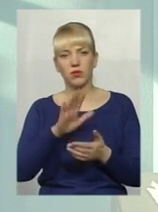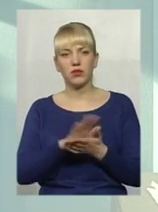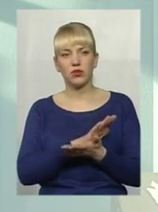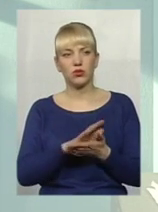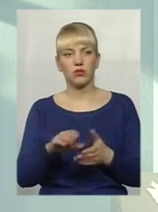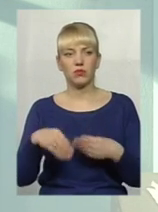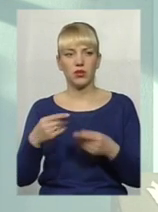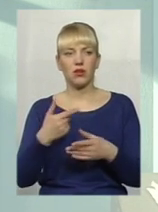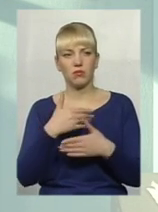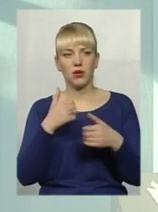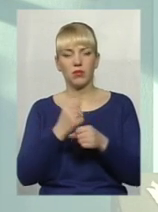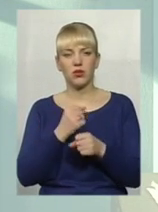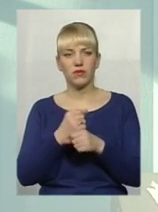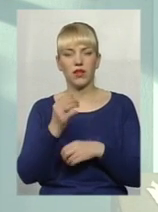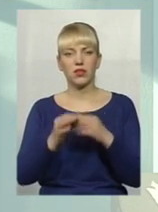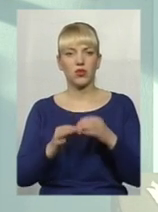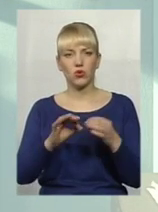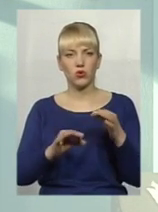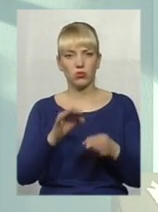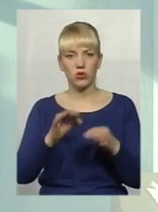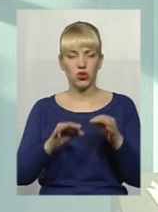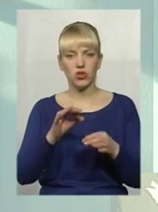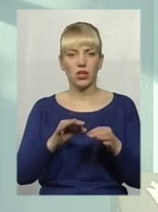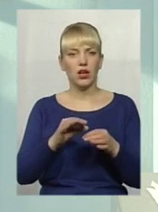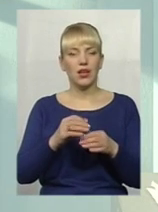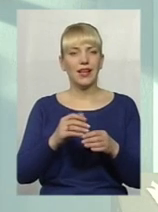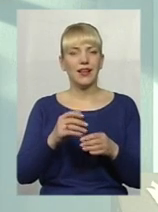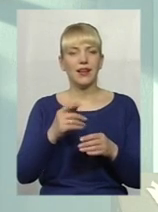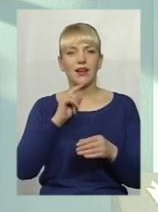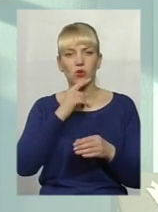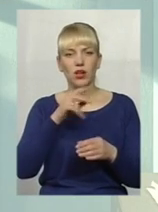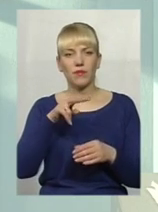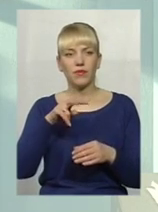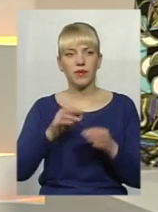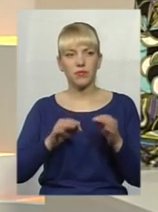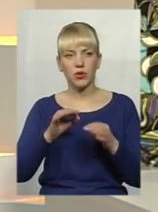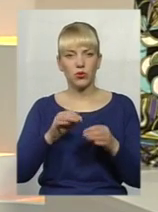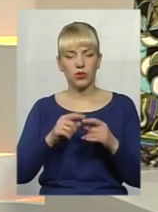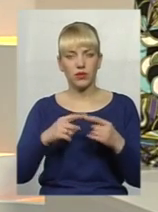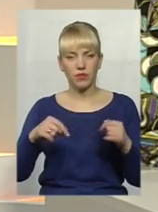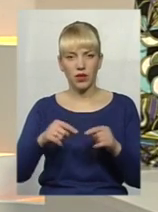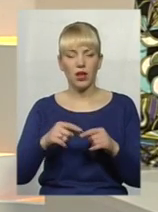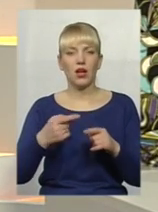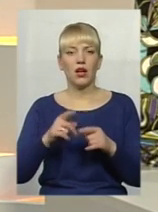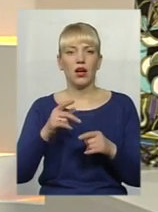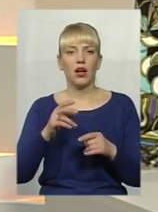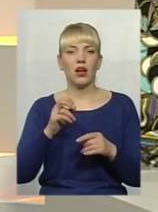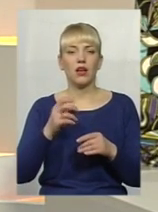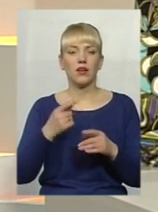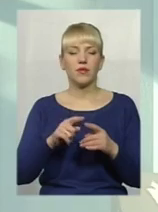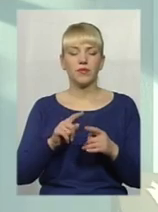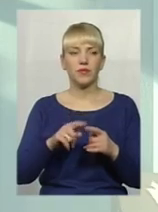ми працювали з екологічною лігою, яка й започаткувала по Україні такий захід, як батарейка, мотилізація. Ну, наразі вони не